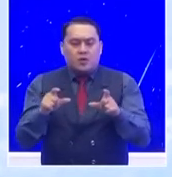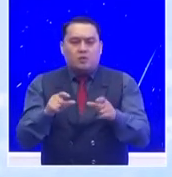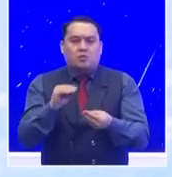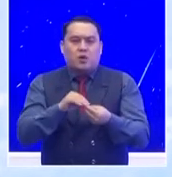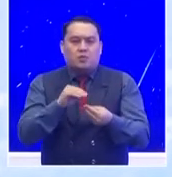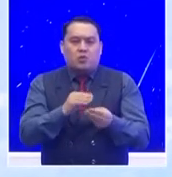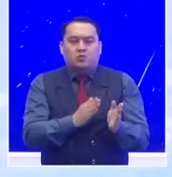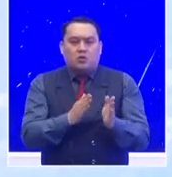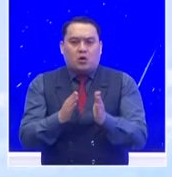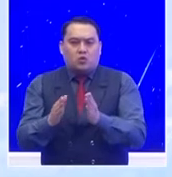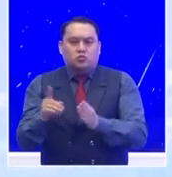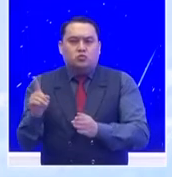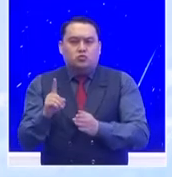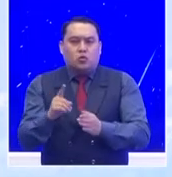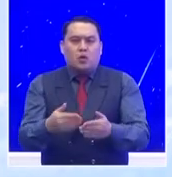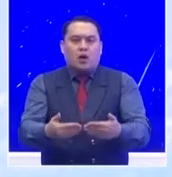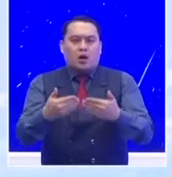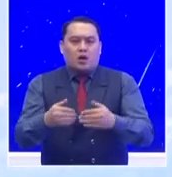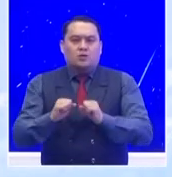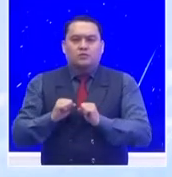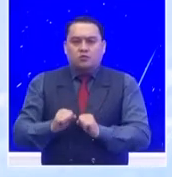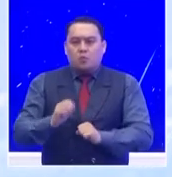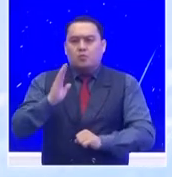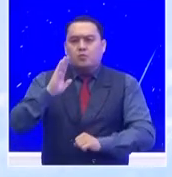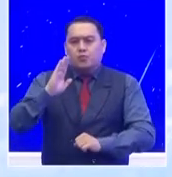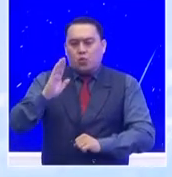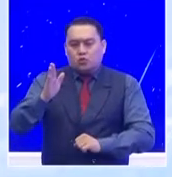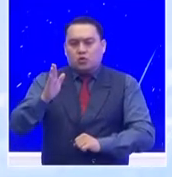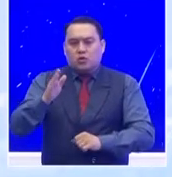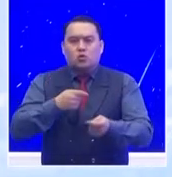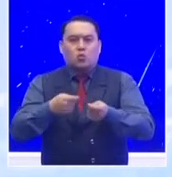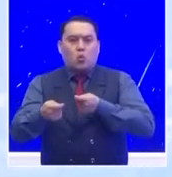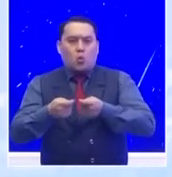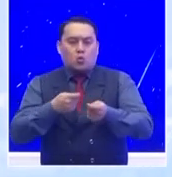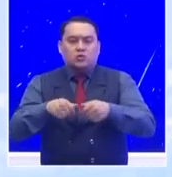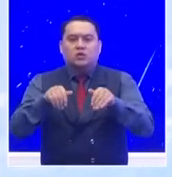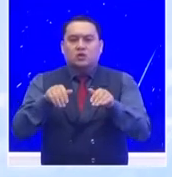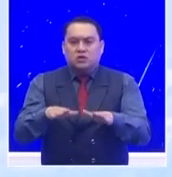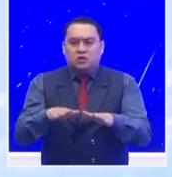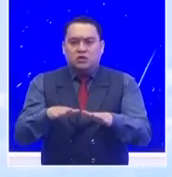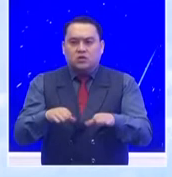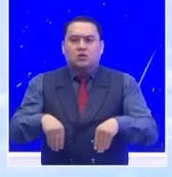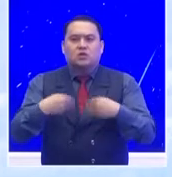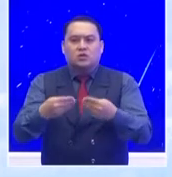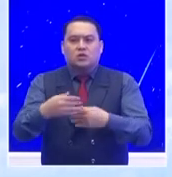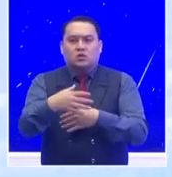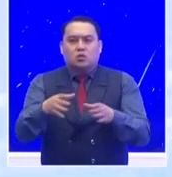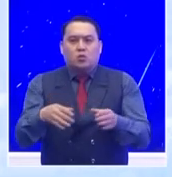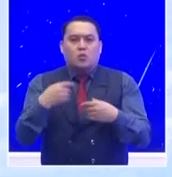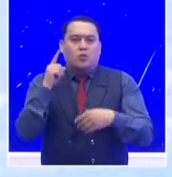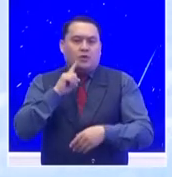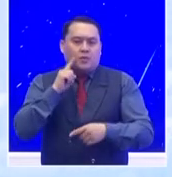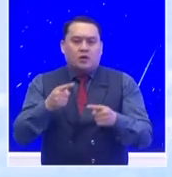обычном режиме. Чтобы предотвратить несчастные случаи в будущем, администрация приняла решение не выдавать тюбинги на